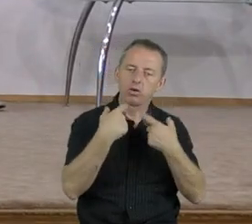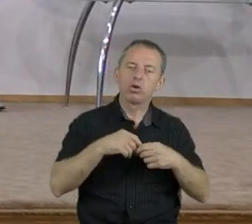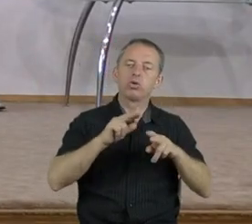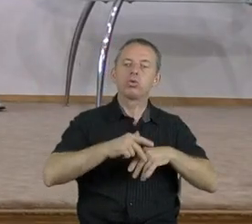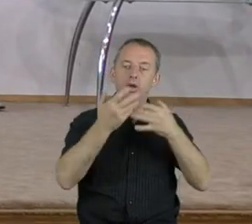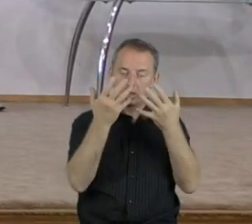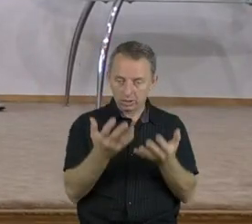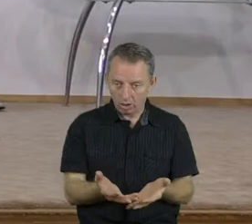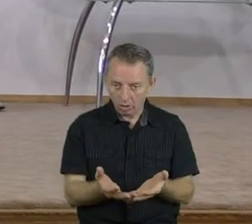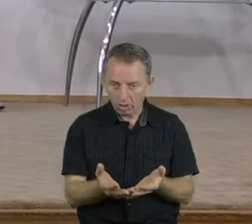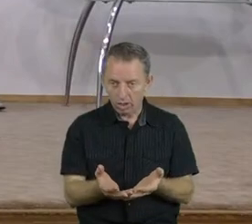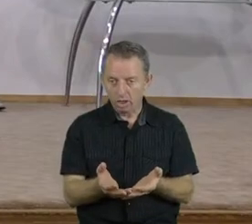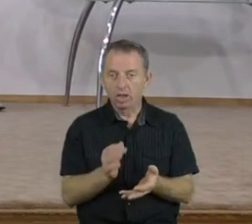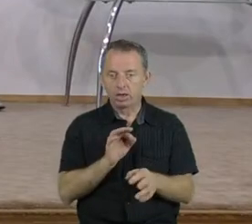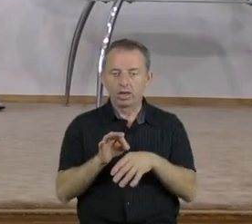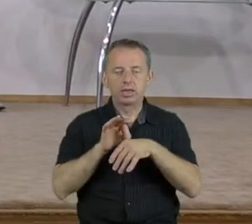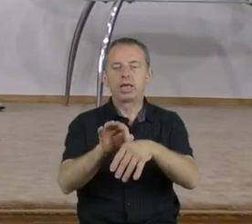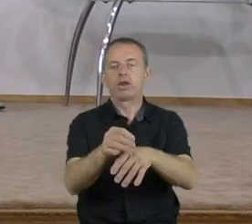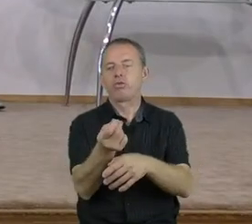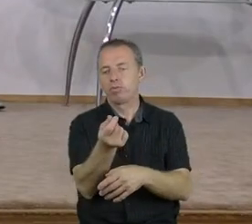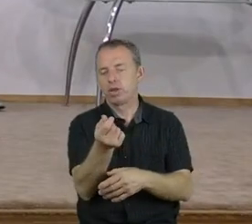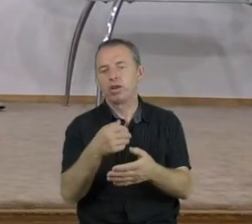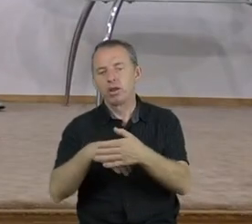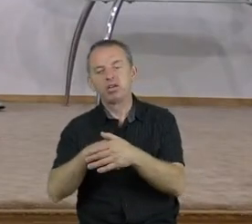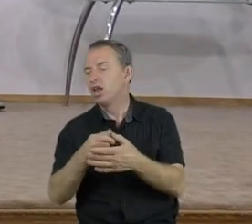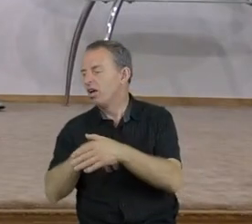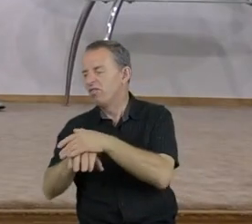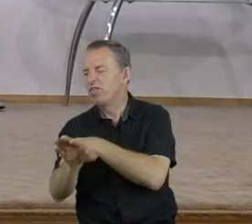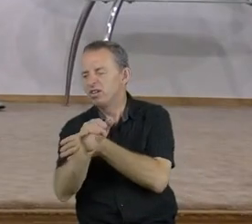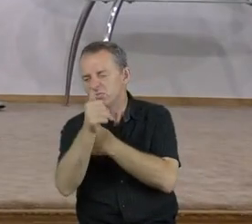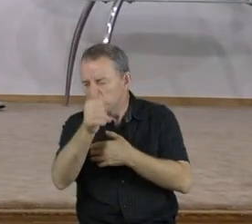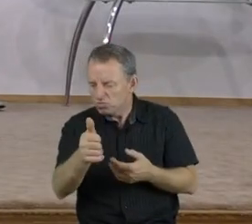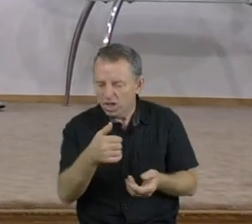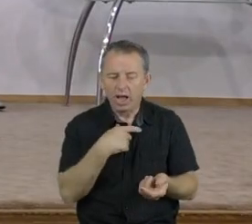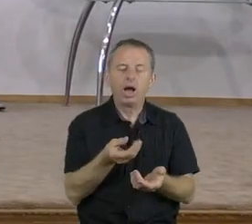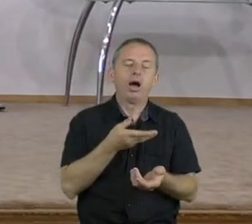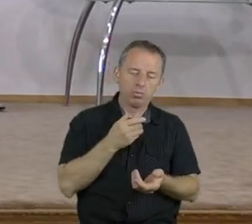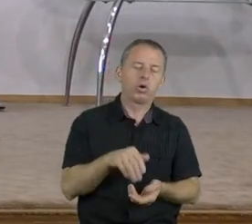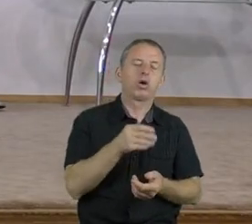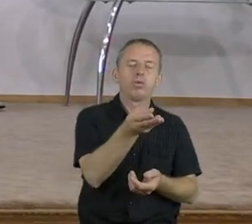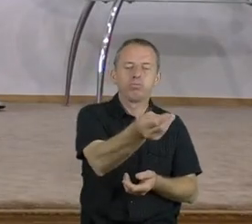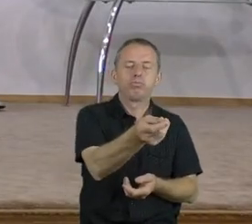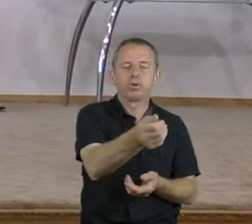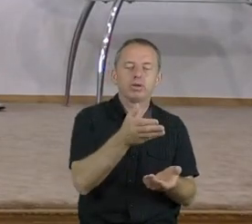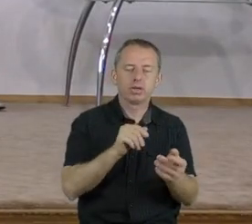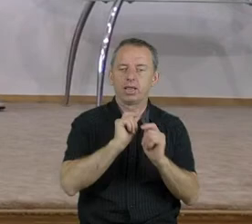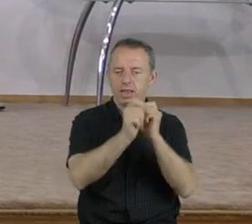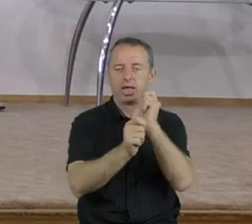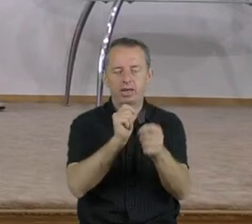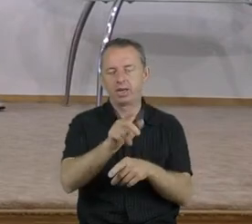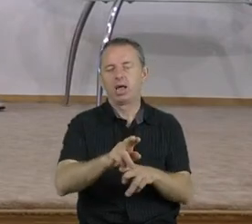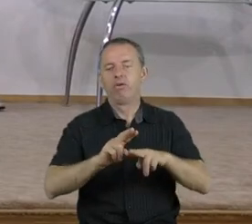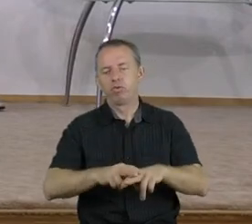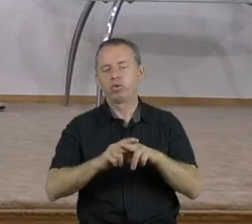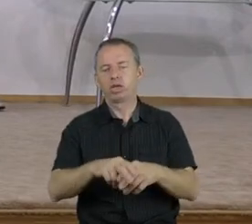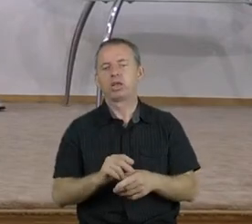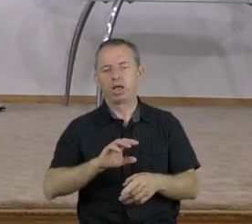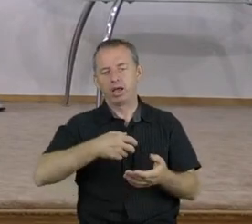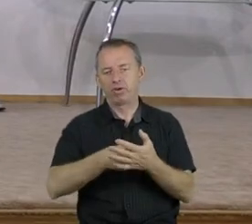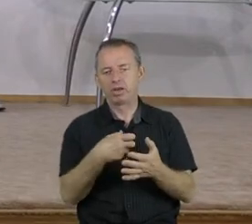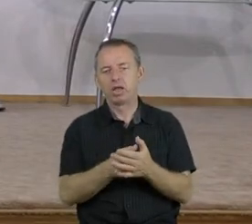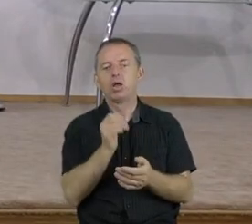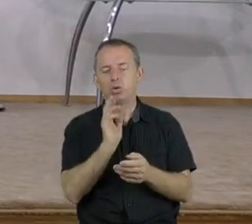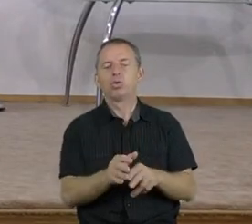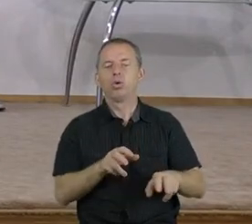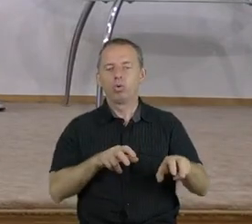chcą zesponsorować też nasze wyjścia, więc zachęcam do tego. Piszcie również na naszym czacie, który obecnie jest